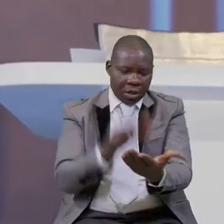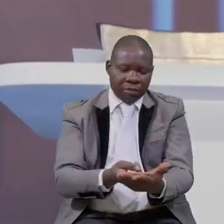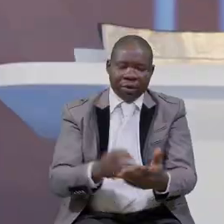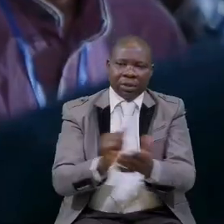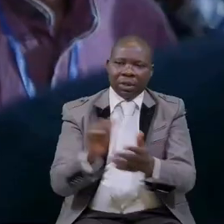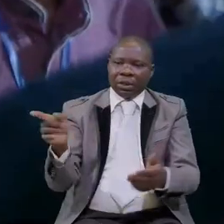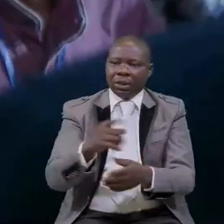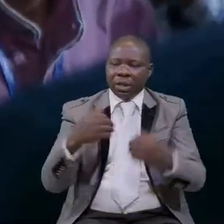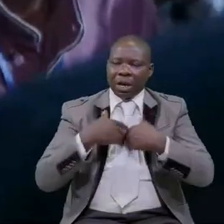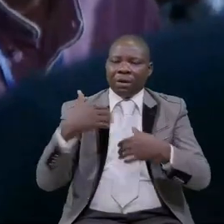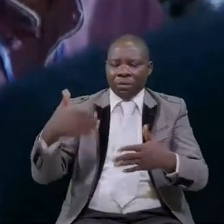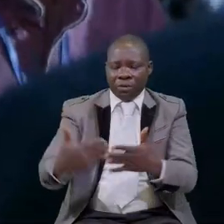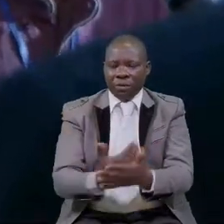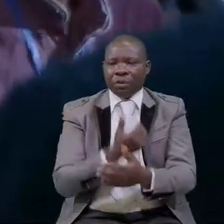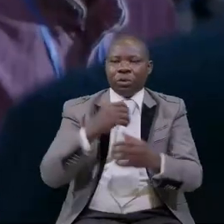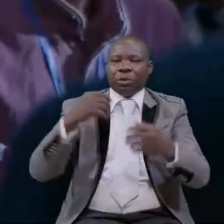une nouvelle onction.